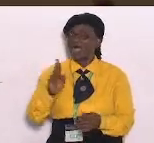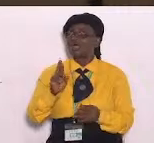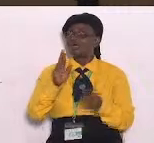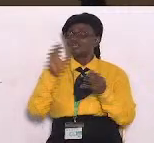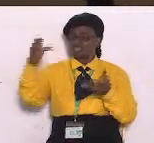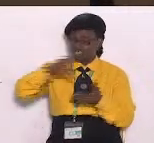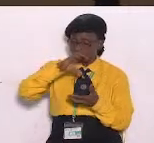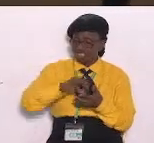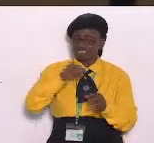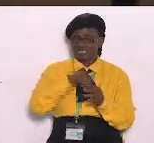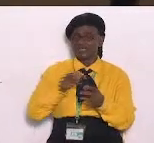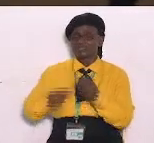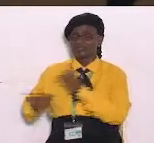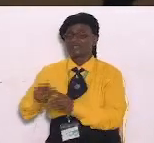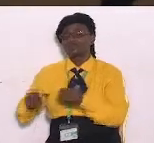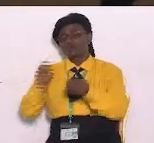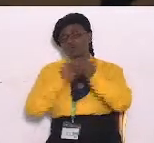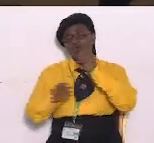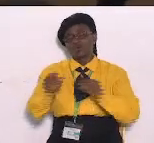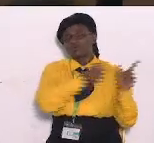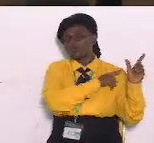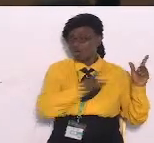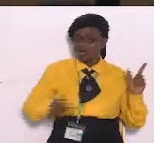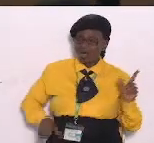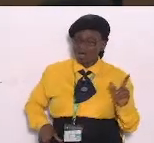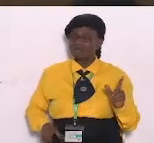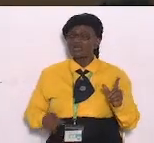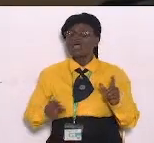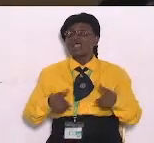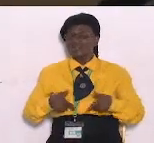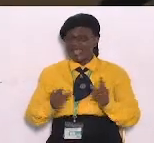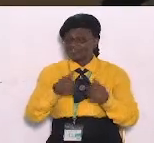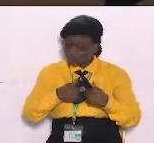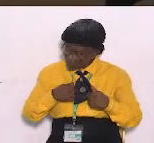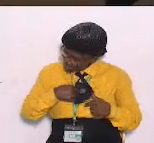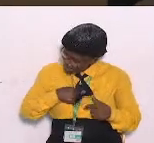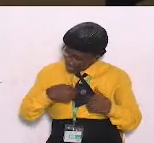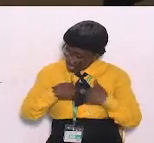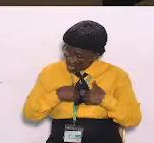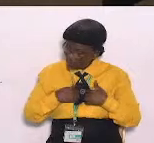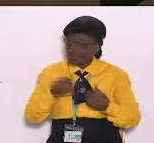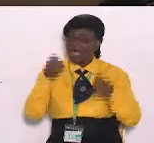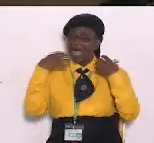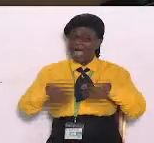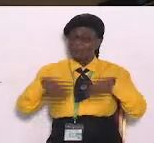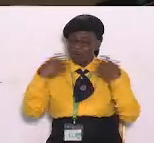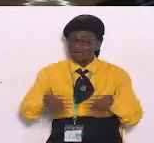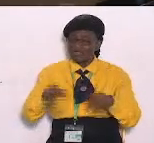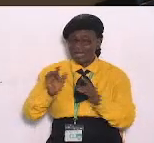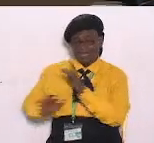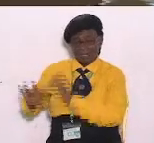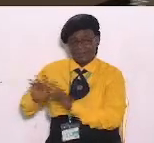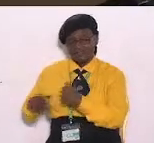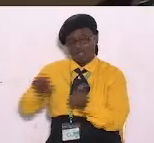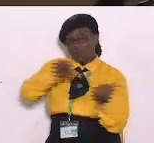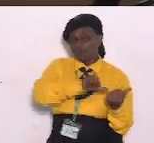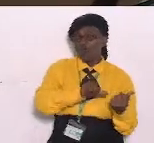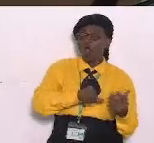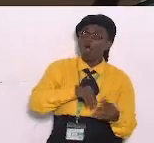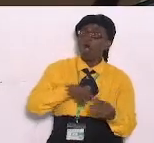en miséricorde oh Seigneur tu la miséricorde